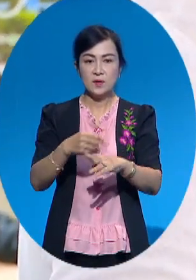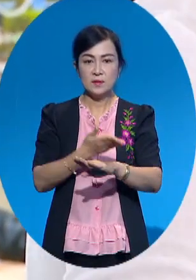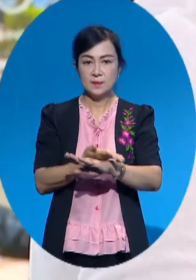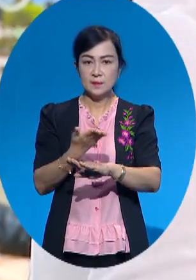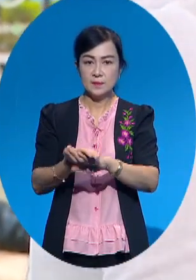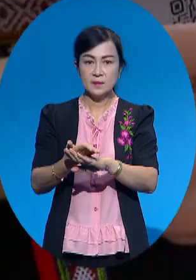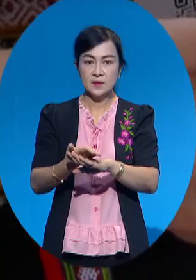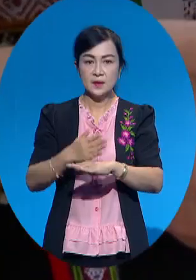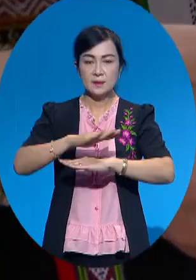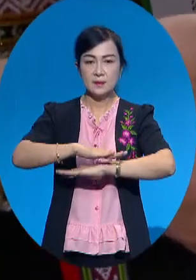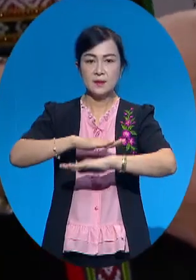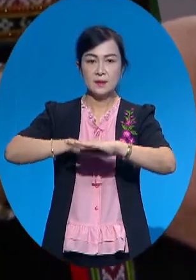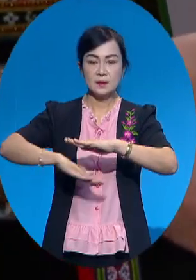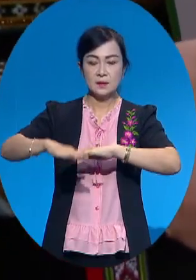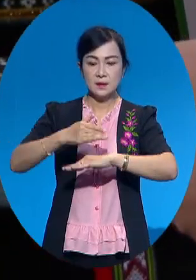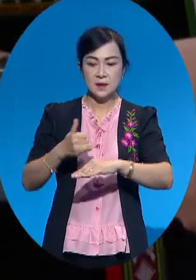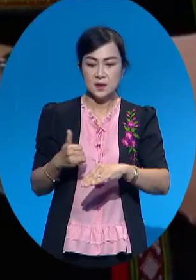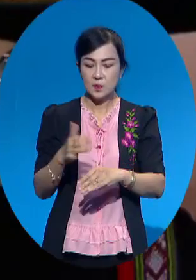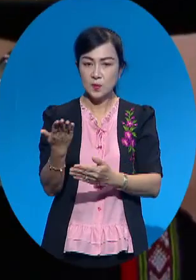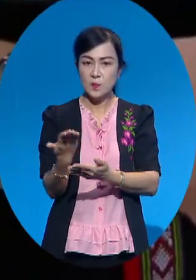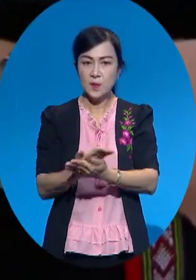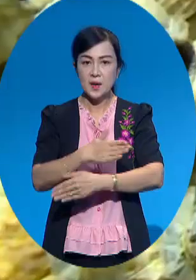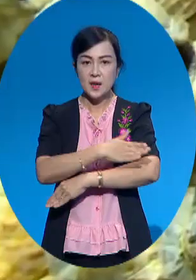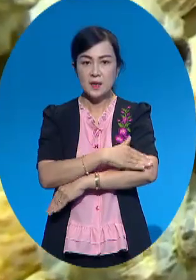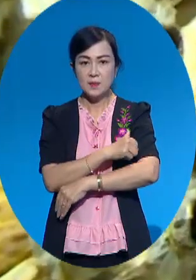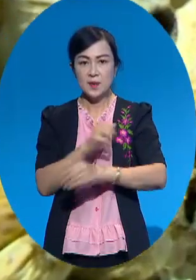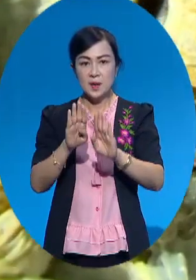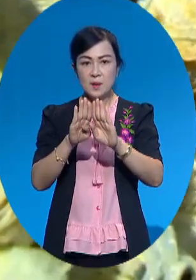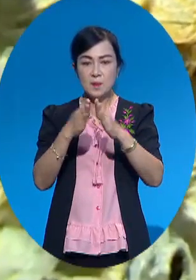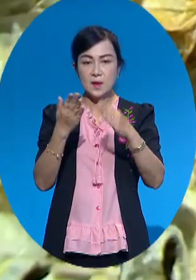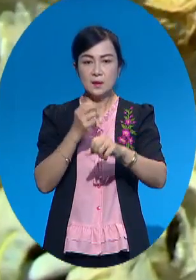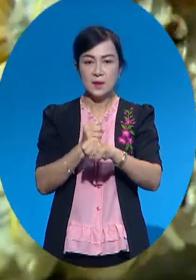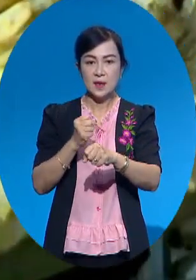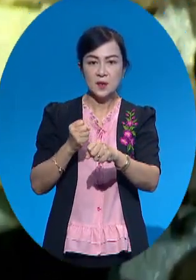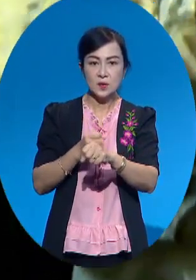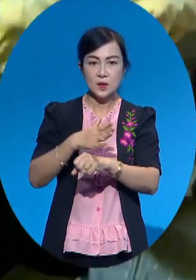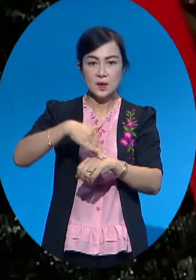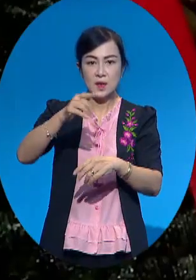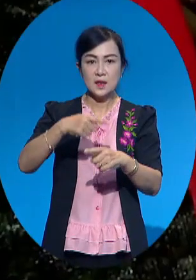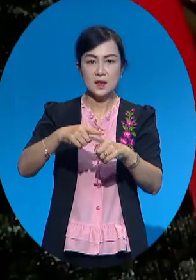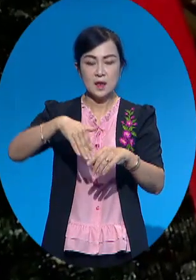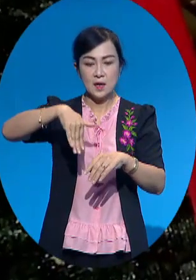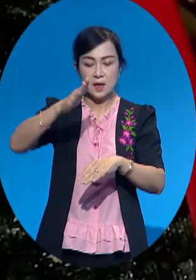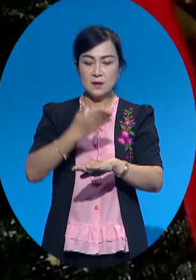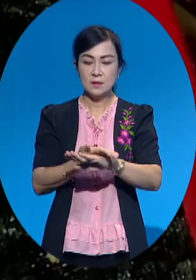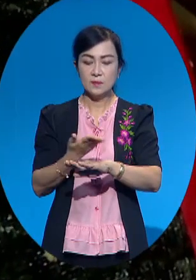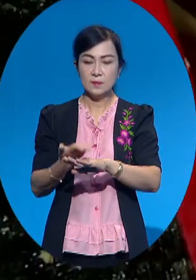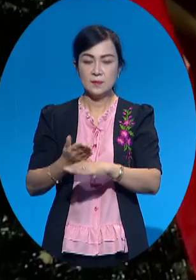sản phẩm đẩy nhanh tiến trình xây dựng nông thôn mới và giúp người dân mở rộng quy mô sản xuất nâng cao giá trị gia tăng của sản